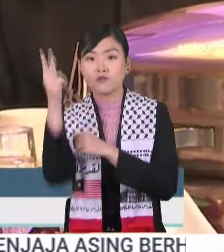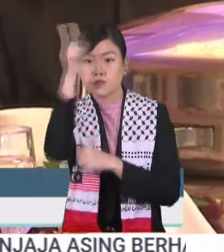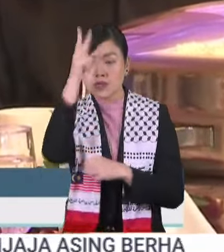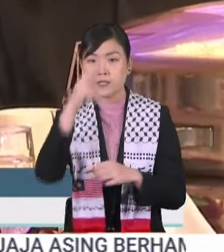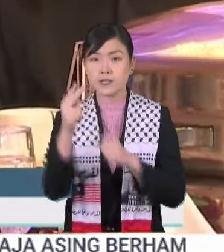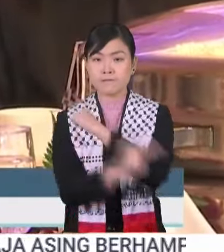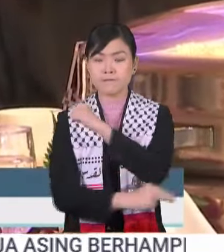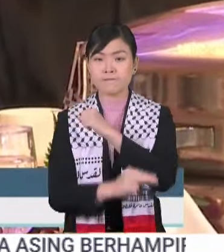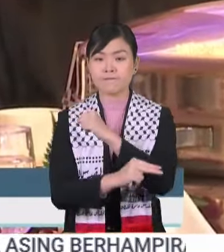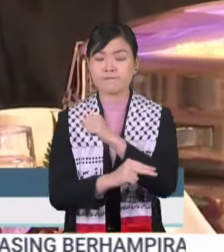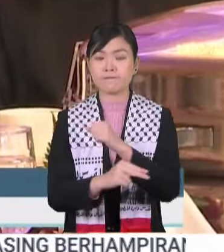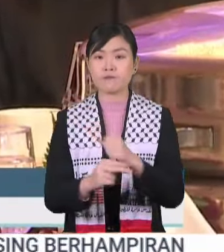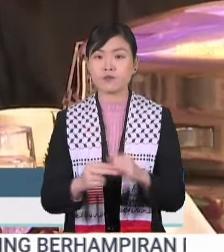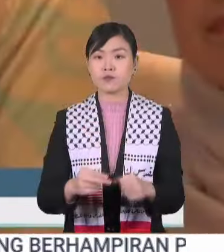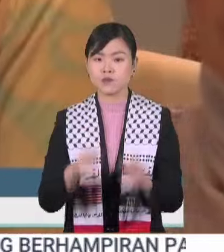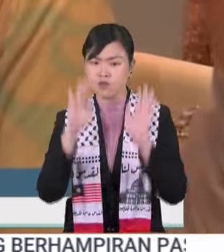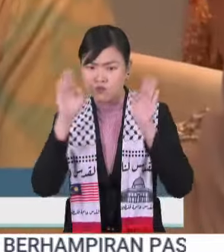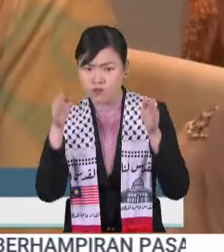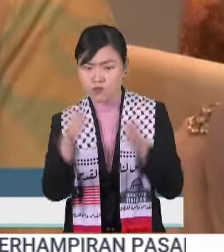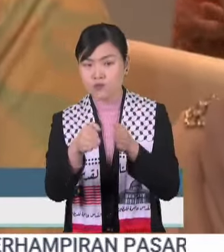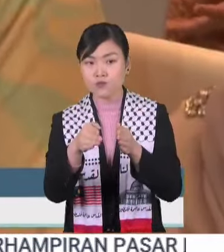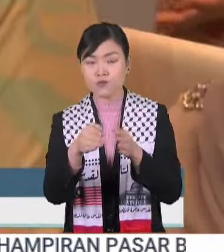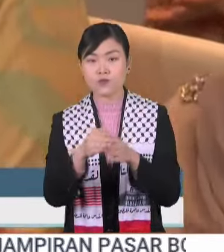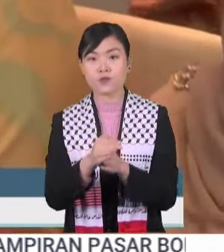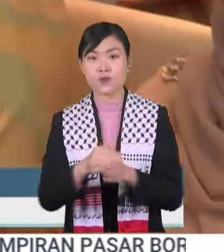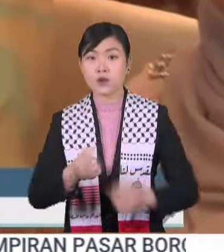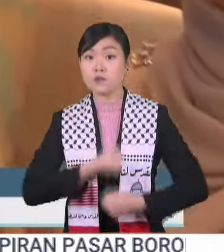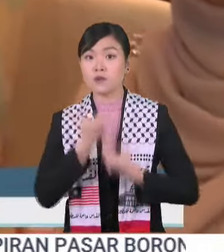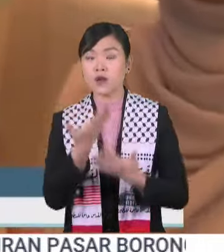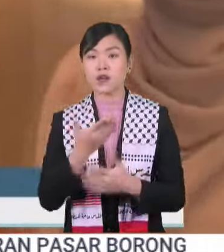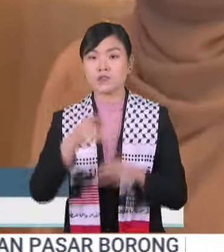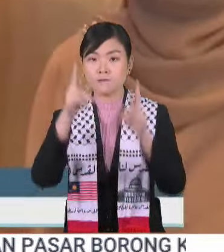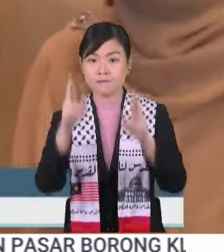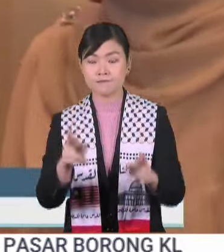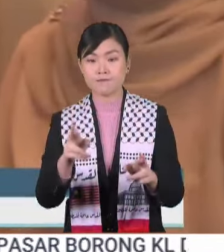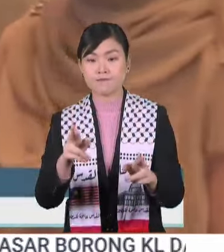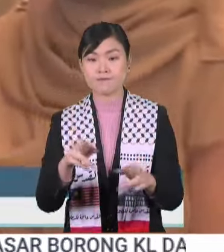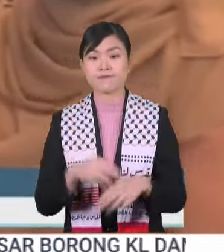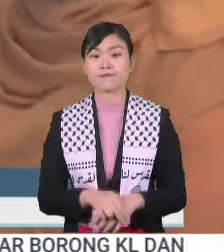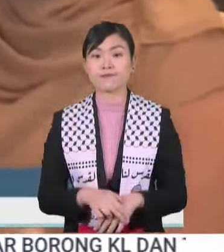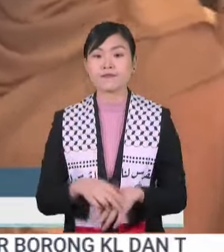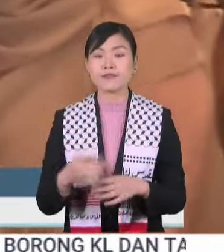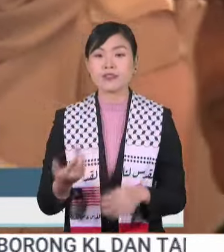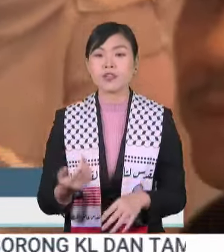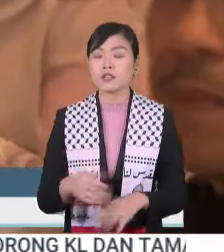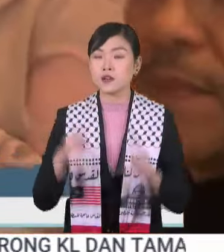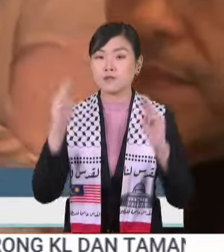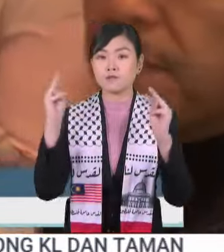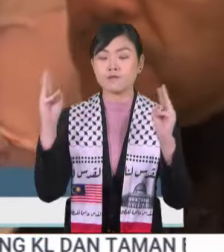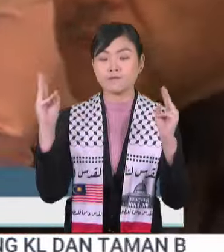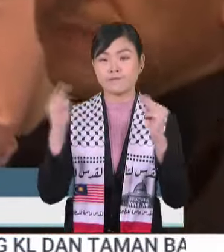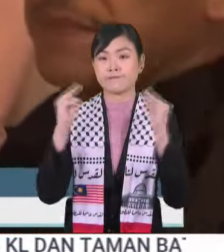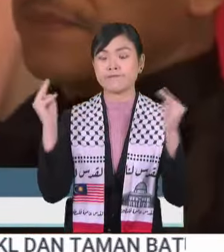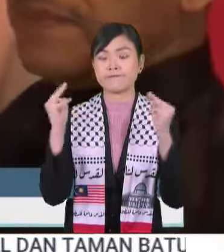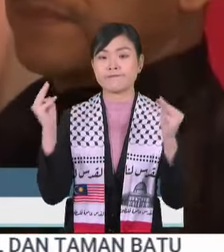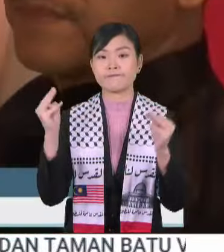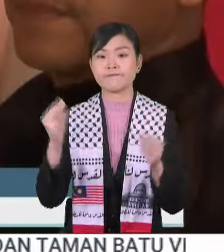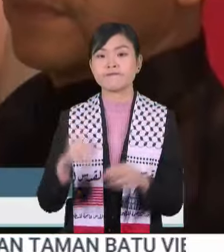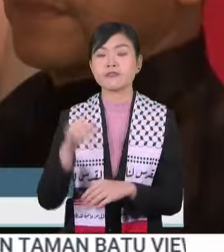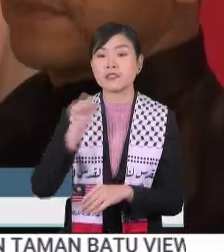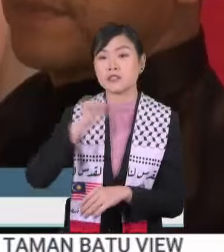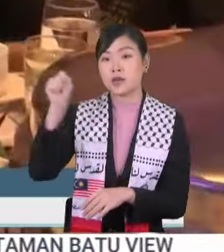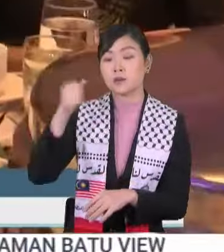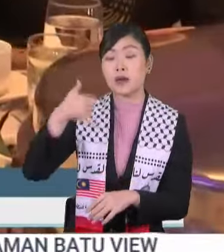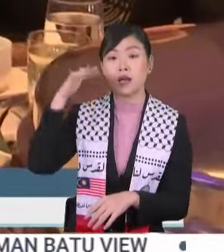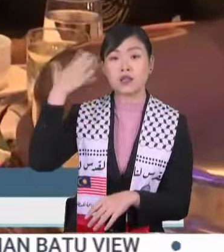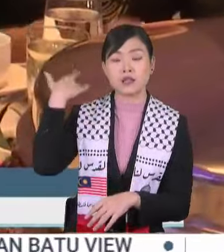untuk merealisasikan aspirasi rakyat seperti yang ditegaskan dalam persidangan Agung Parti gagasan rakyat Sabah pada November tahun